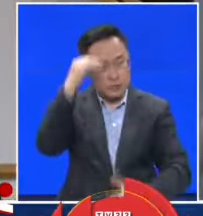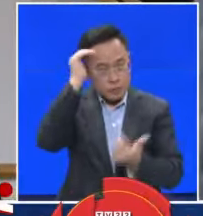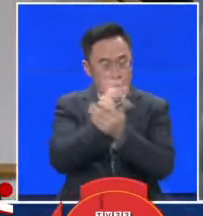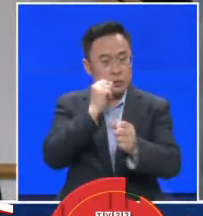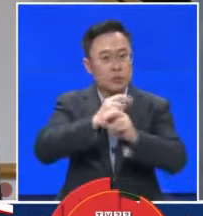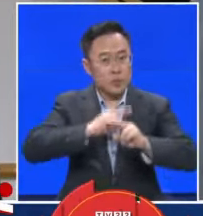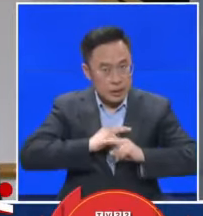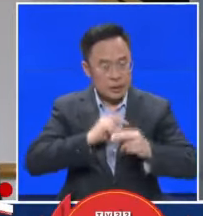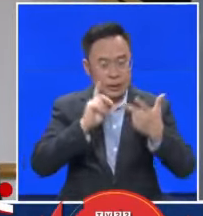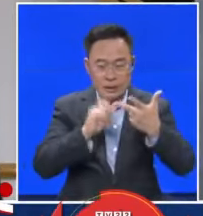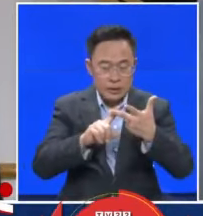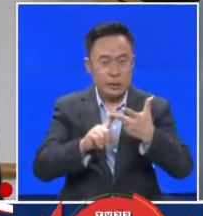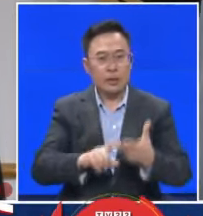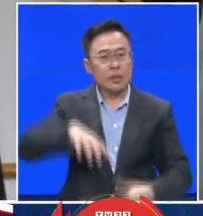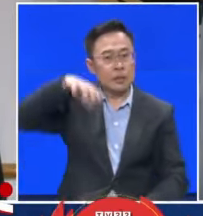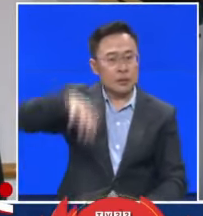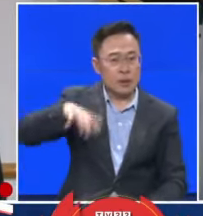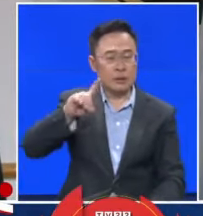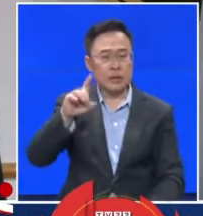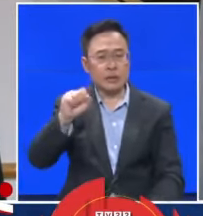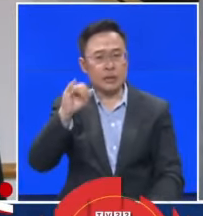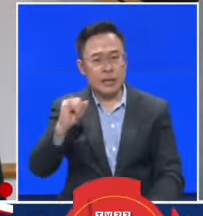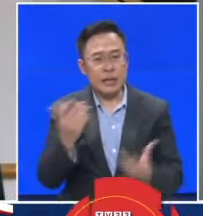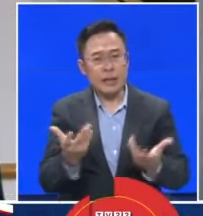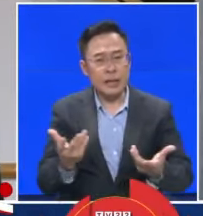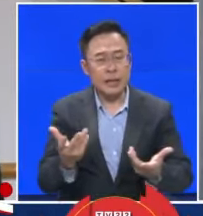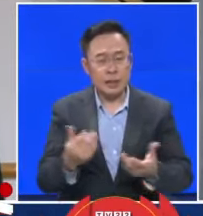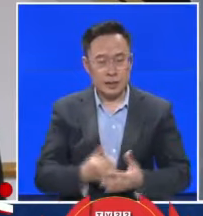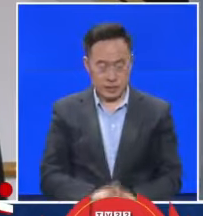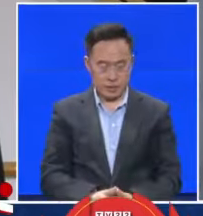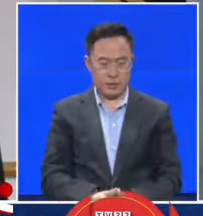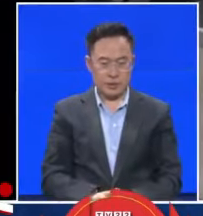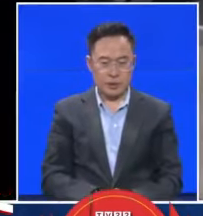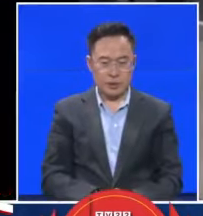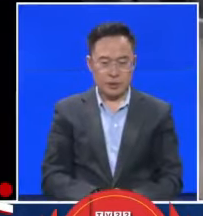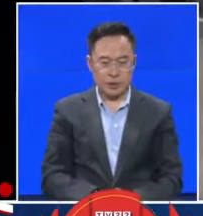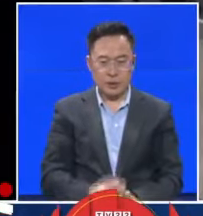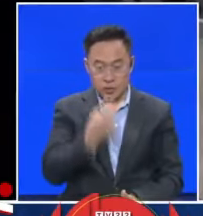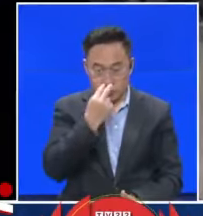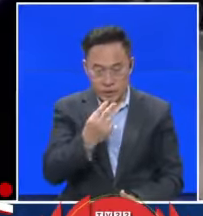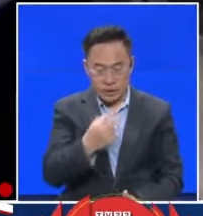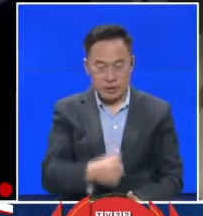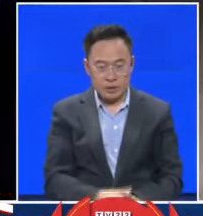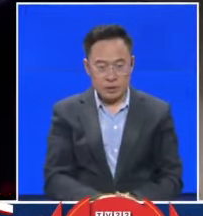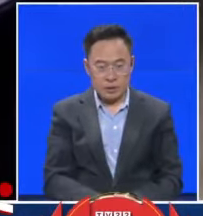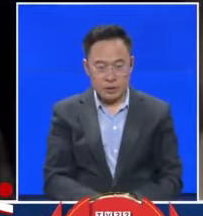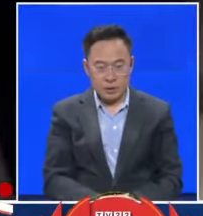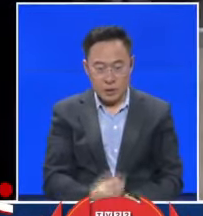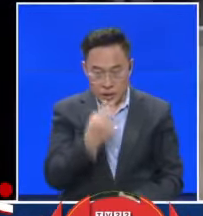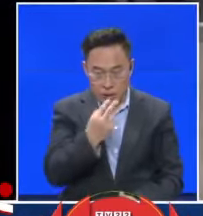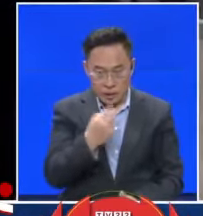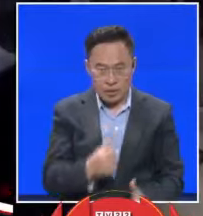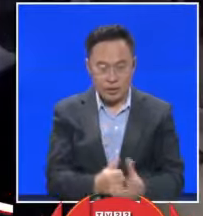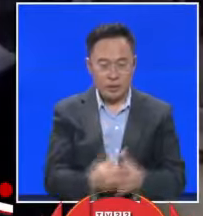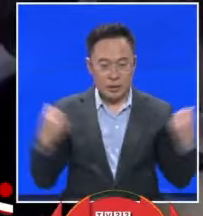าอีกอ้าวพันตำรวจเอกคือบอกว่าไปก้มกราบพันตำรวจโทนะครับหลังจากที่โดนลูกน้องร้องเรียนเดี๋ยวไปดูคลิปดูก่อ